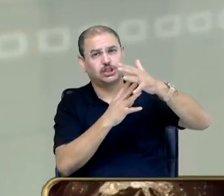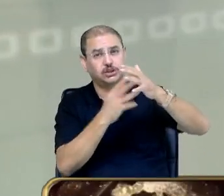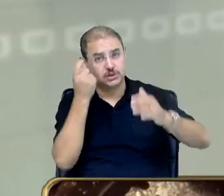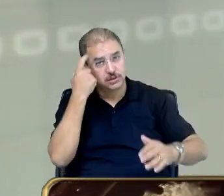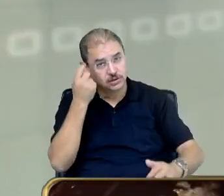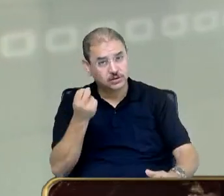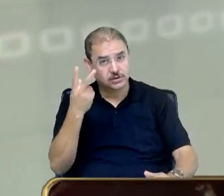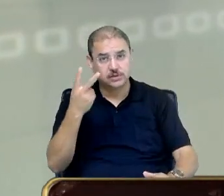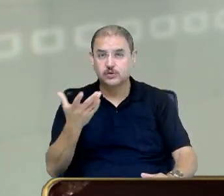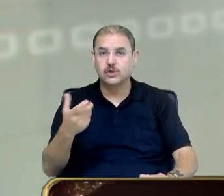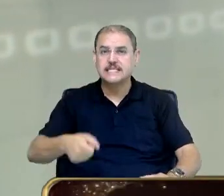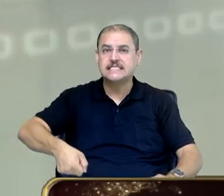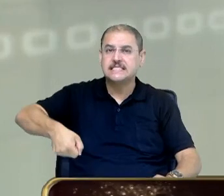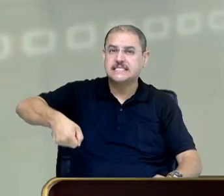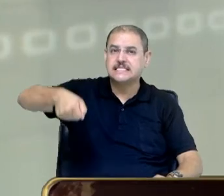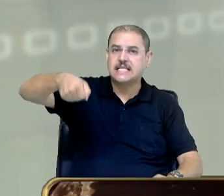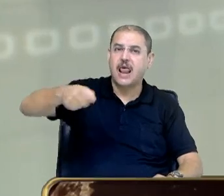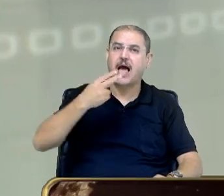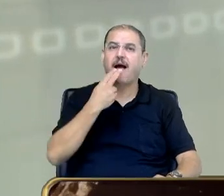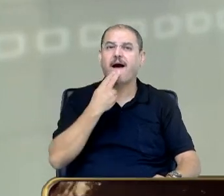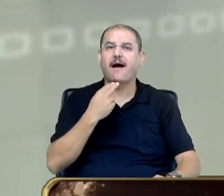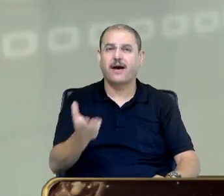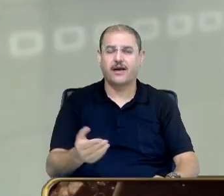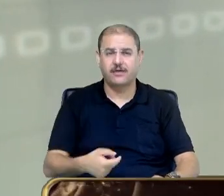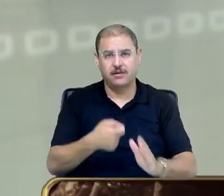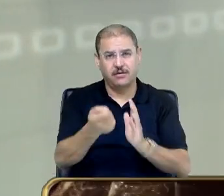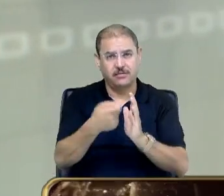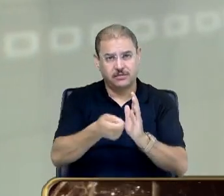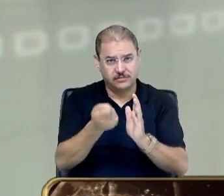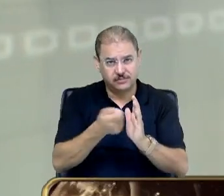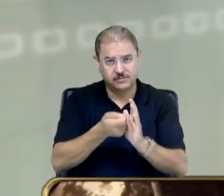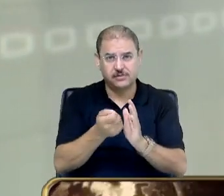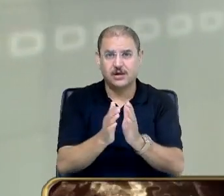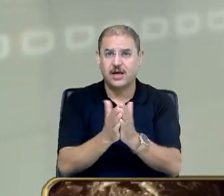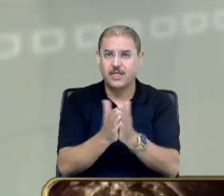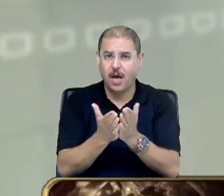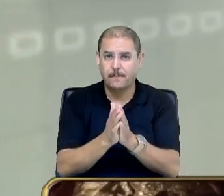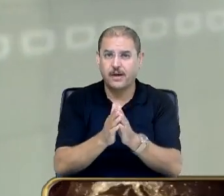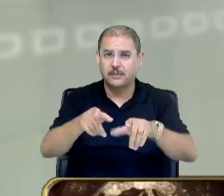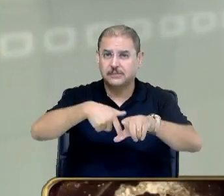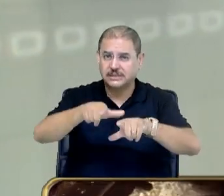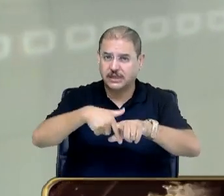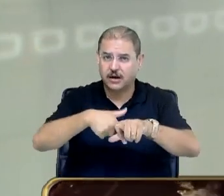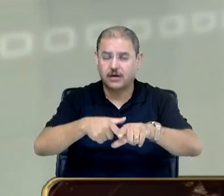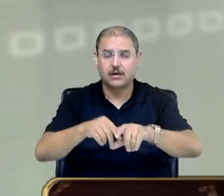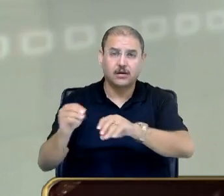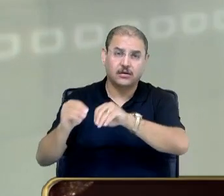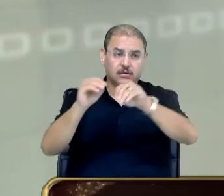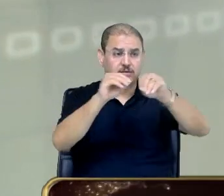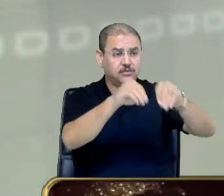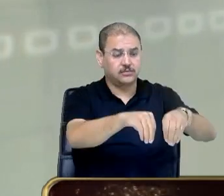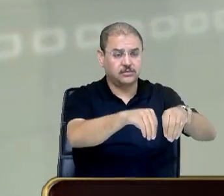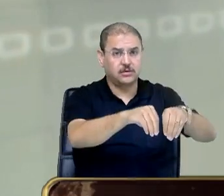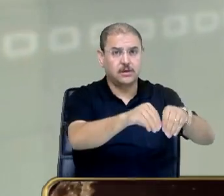سله خير حيث تحتوي سله الخير على قرطاسيه مدرسيه كامله توضع في المدرسه وتوزع مجانا